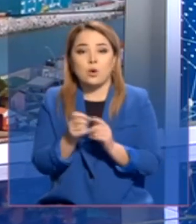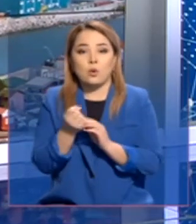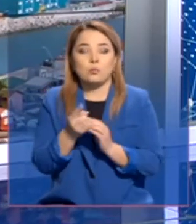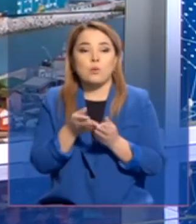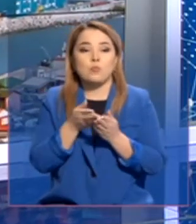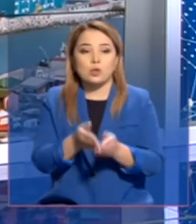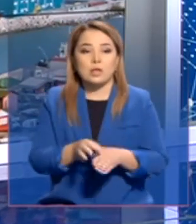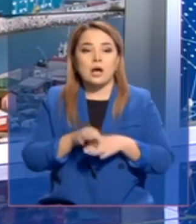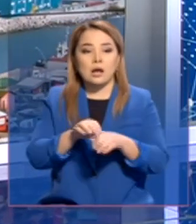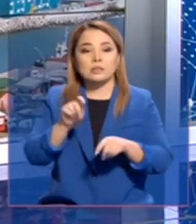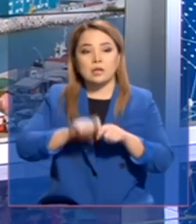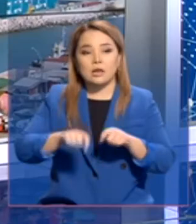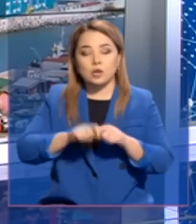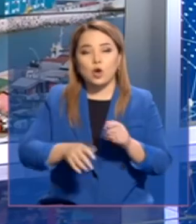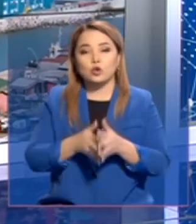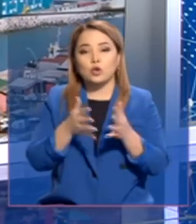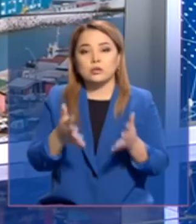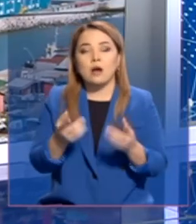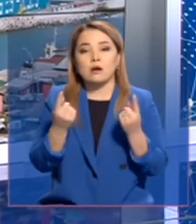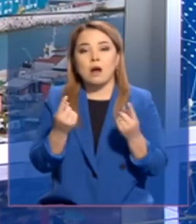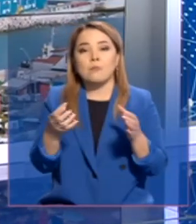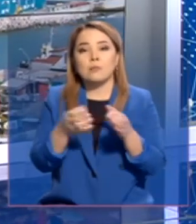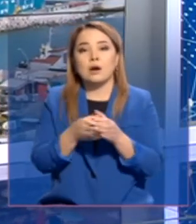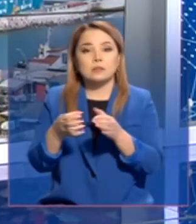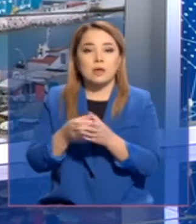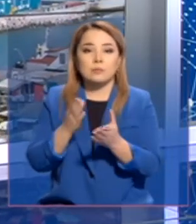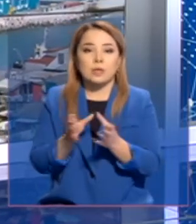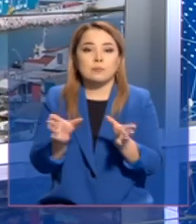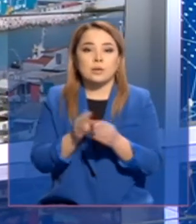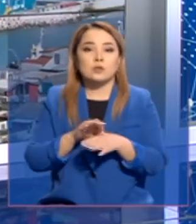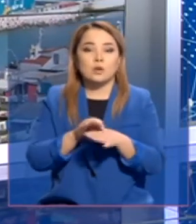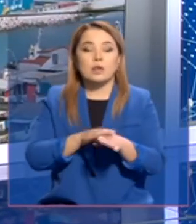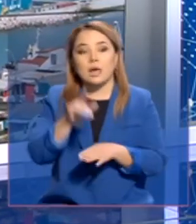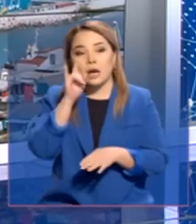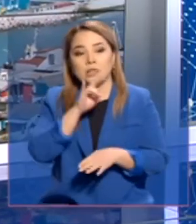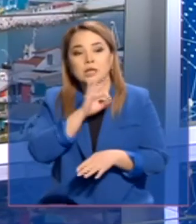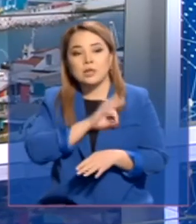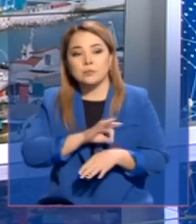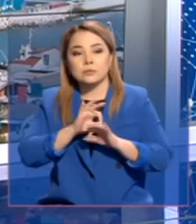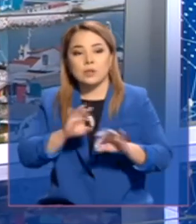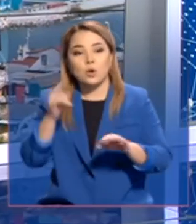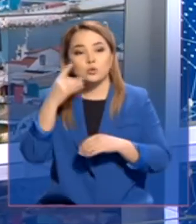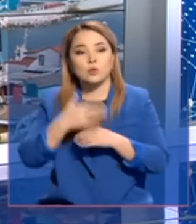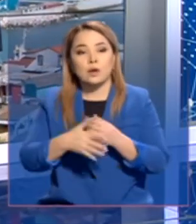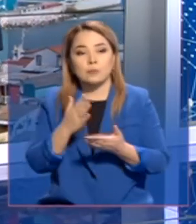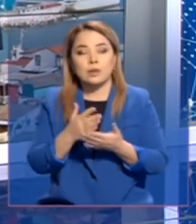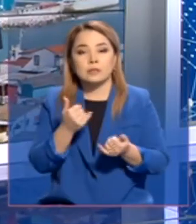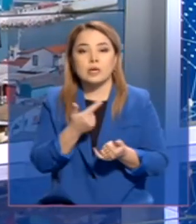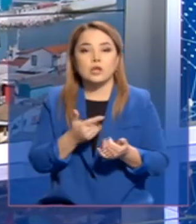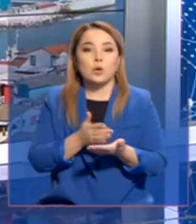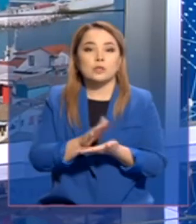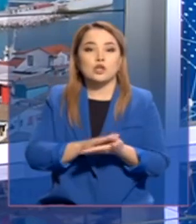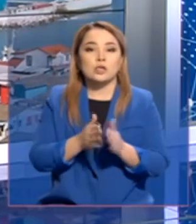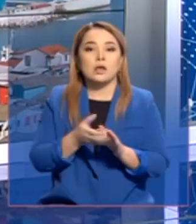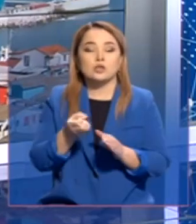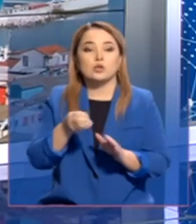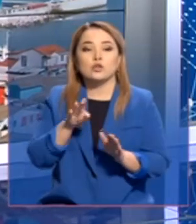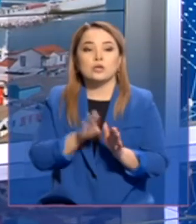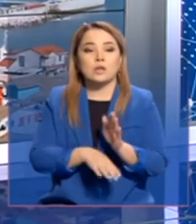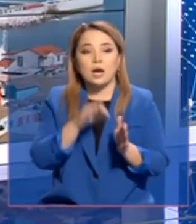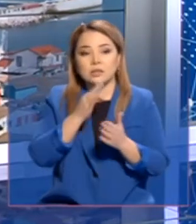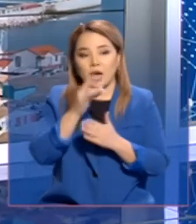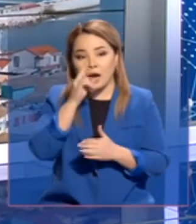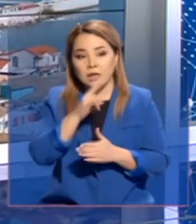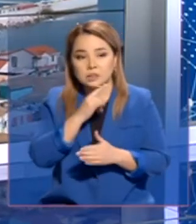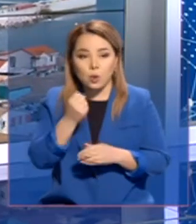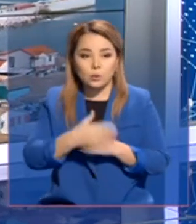порт қарайды. Мұндай үлкен компания мен кооперациялық бірлестік құру Қазақстан үшін тиімді екені түсінікті. Әрі геосаяси жағдай ушыққалы